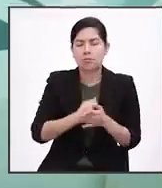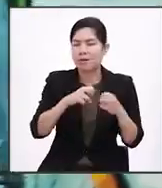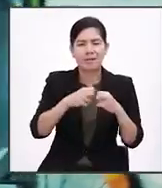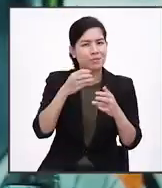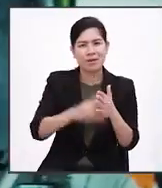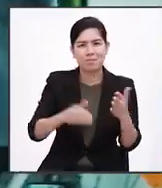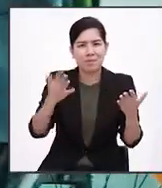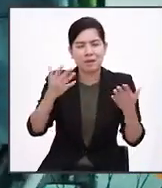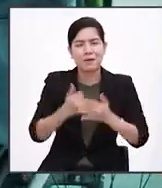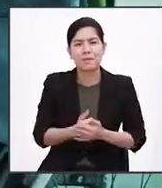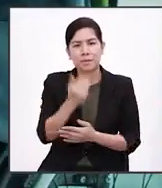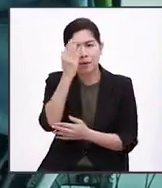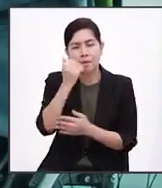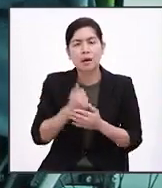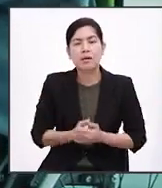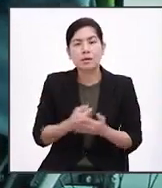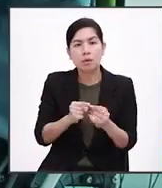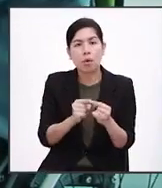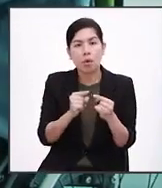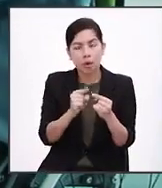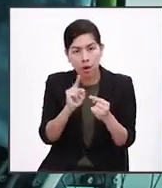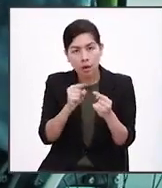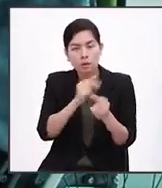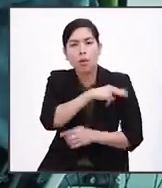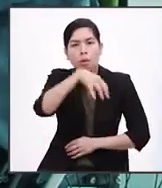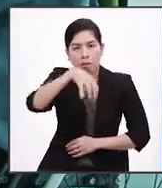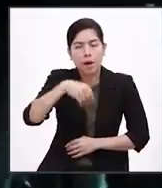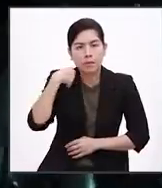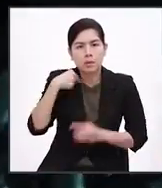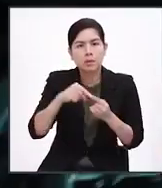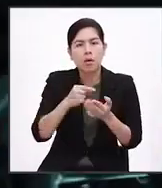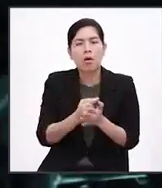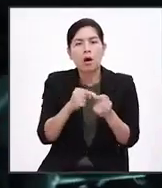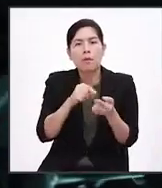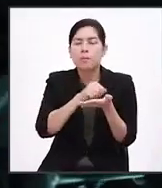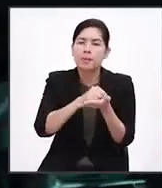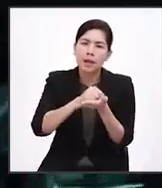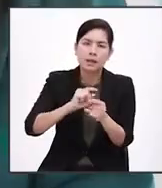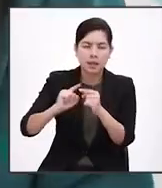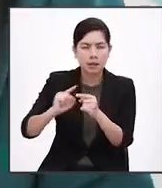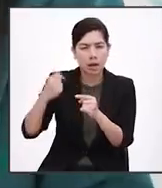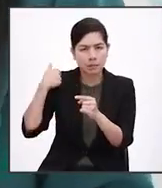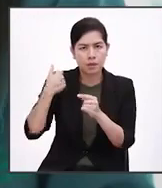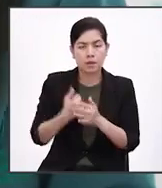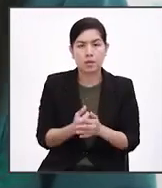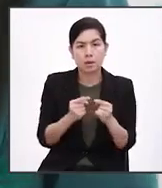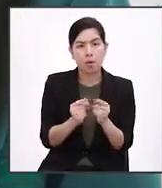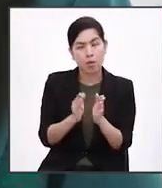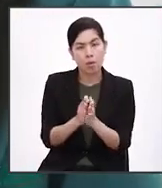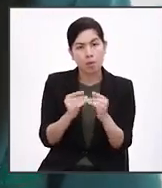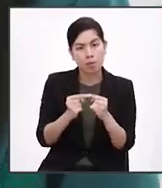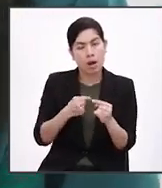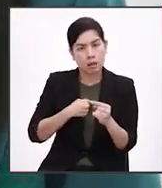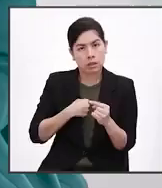ยอะค่ะเพราะว่าด้วยความที่อาจจะเป็นสถานที่ที่เอื้ออำนวยแล้วก็ลักษณะการทำงานเนี่ยเราก็คือเราใช้การพูดคุยกับคน